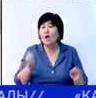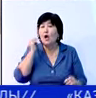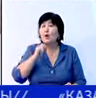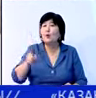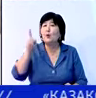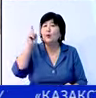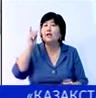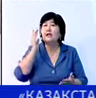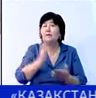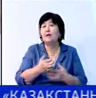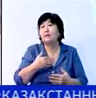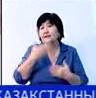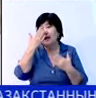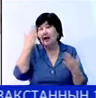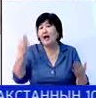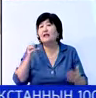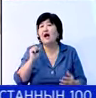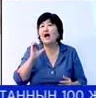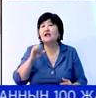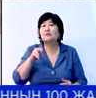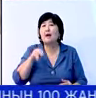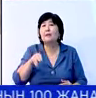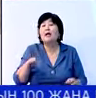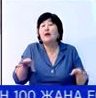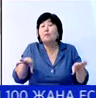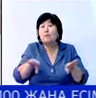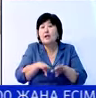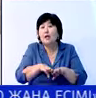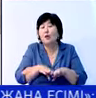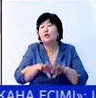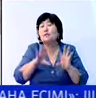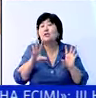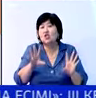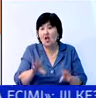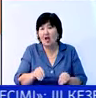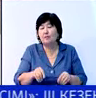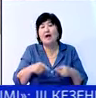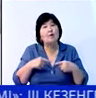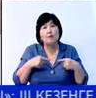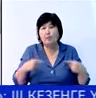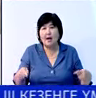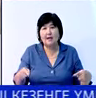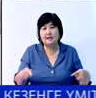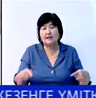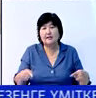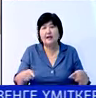заманнан жатқан біздің халық аспаптарын бірге қосып, жалпы басқаша